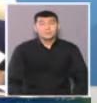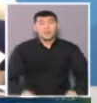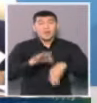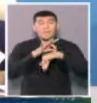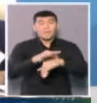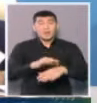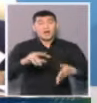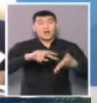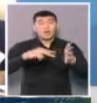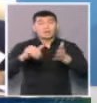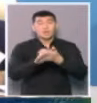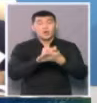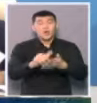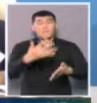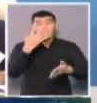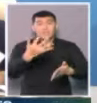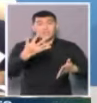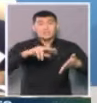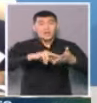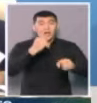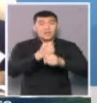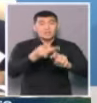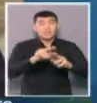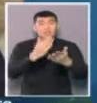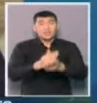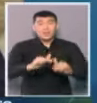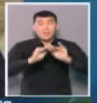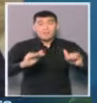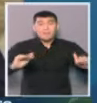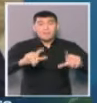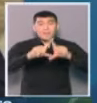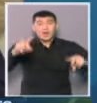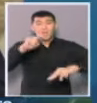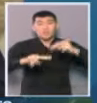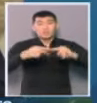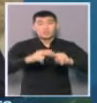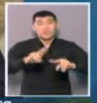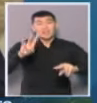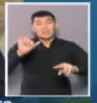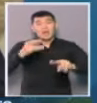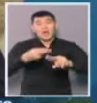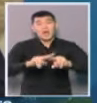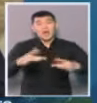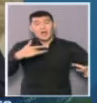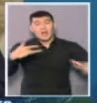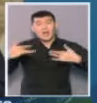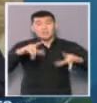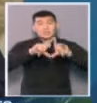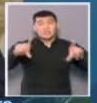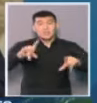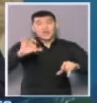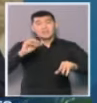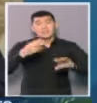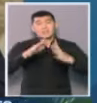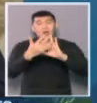Проходит экспертизу документация по 5 проектам, в числе которых детский сад на 80 мест в селе Нарын, дом культуры на 300 мест в селе